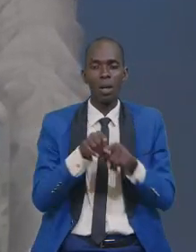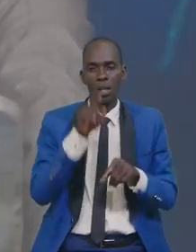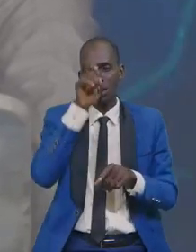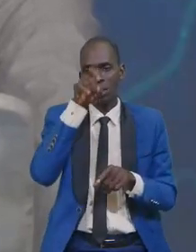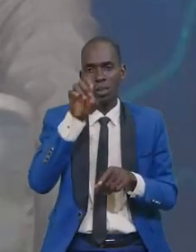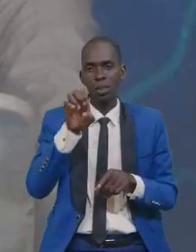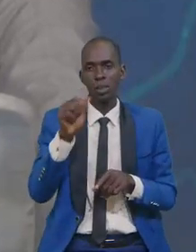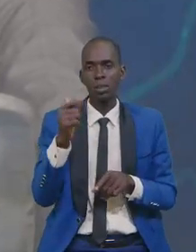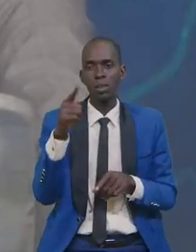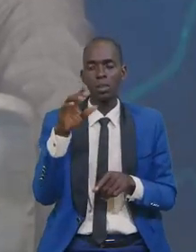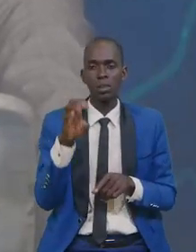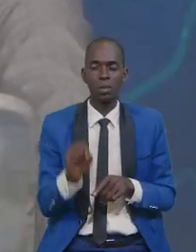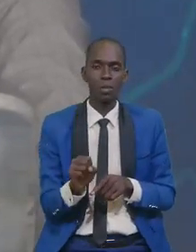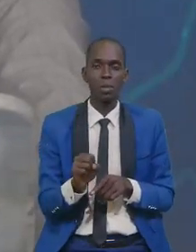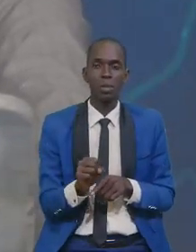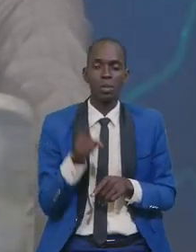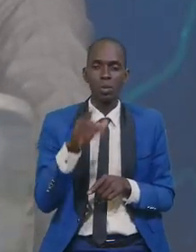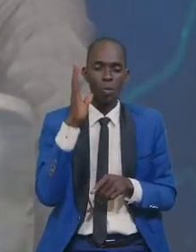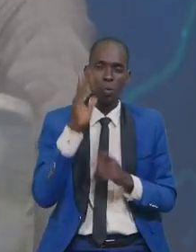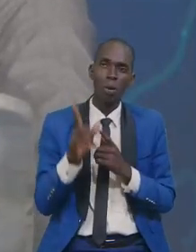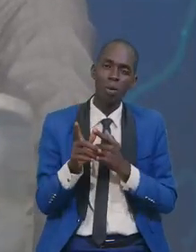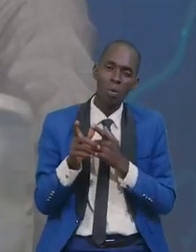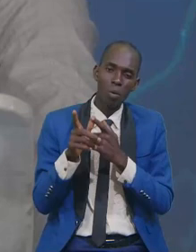aigles. Ils courent.